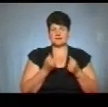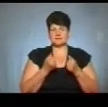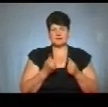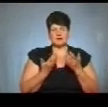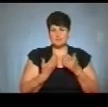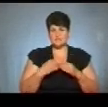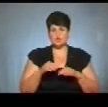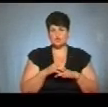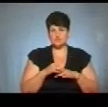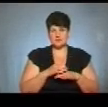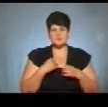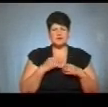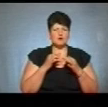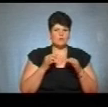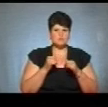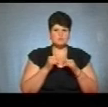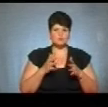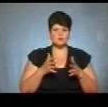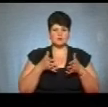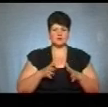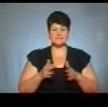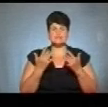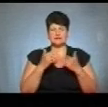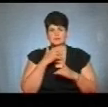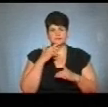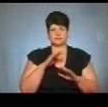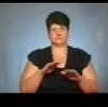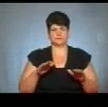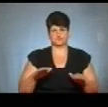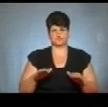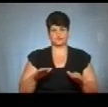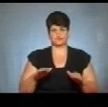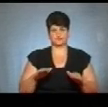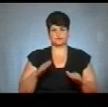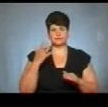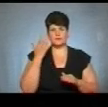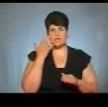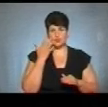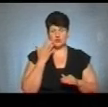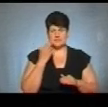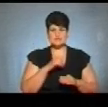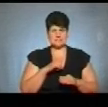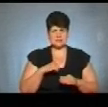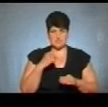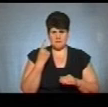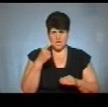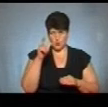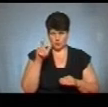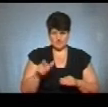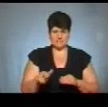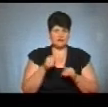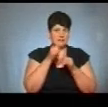і не відважилася ніколи на таку кількість дітей, тому що коли сама людина, вона